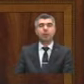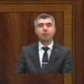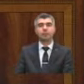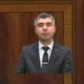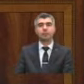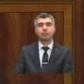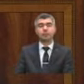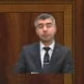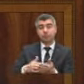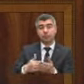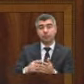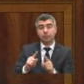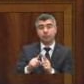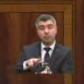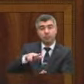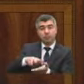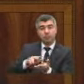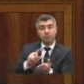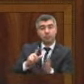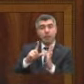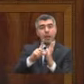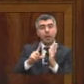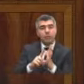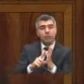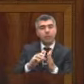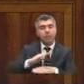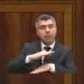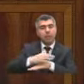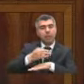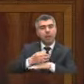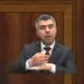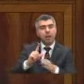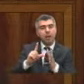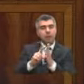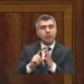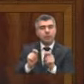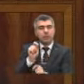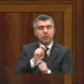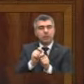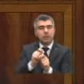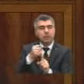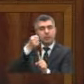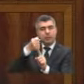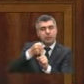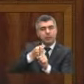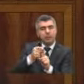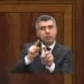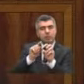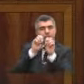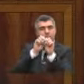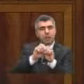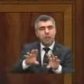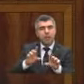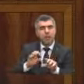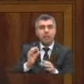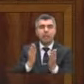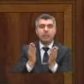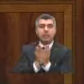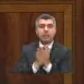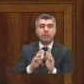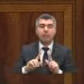منذ اعتماد الميثاق الوطني للتربية والتكوين تم بذل مجهودات كبرى من أجل تعميم التعليم الإلزامي مع